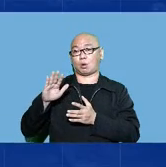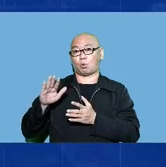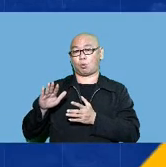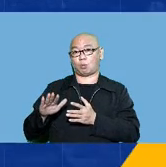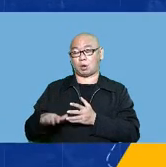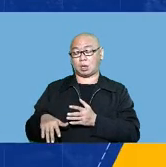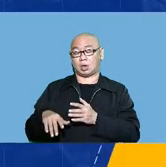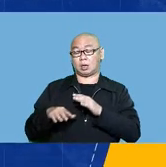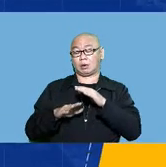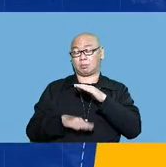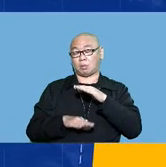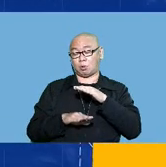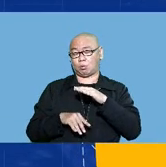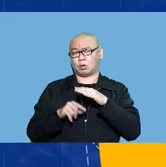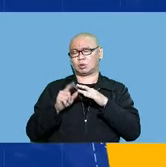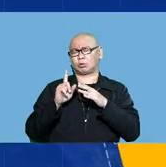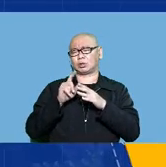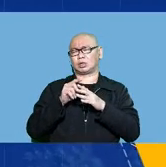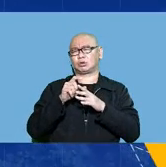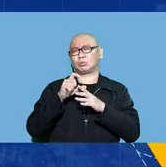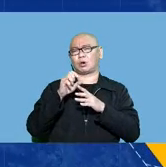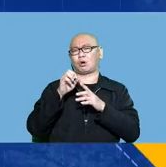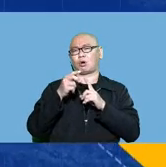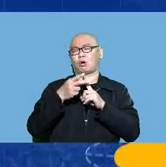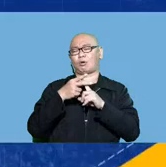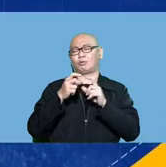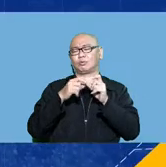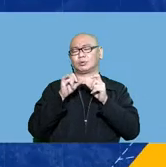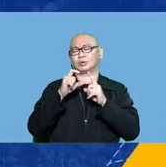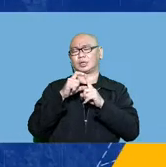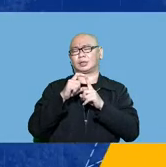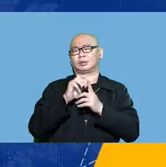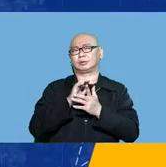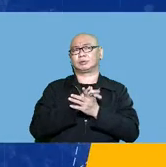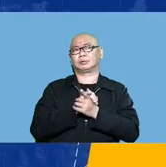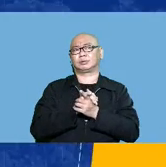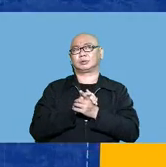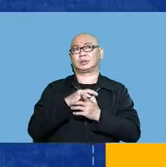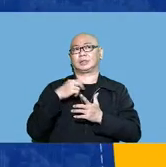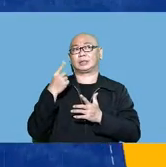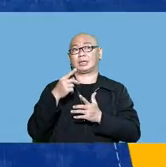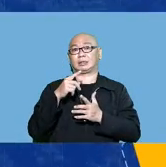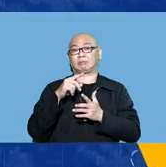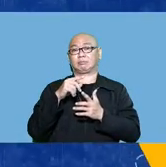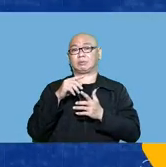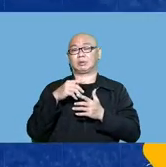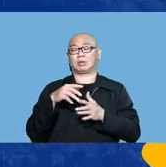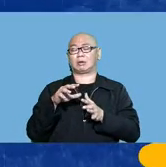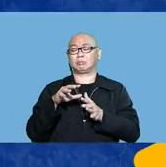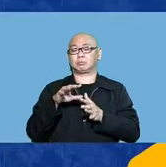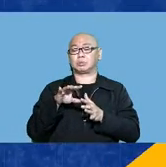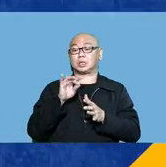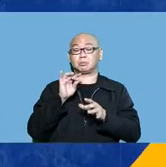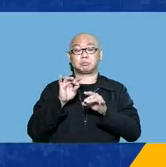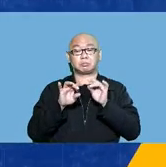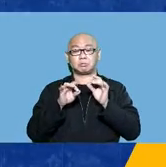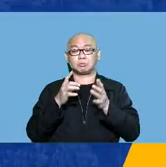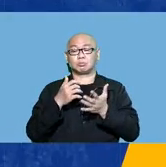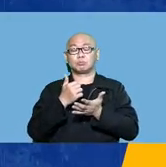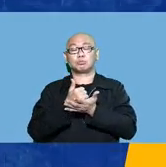juga hanya offset. Jadi kita tinggal memilih ketika kita